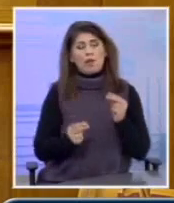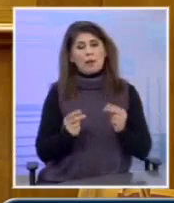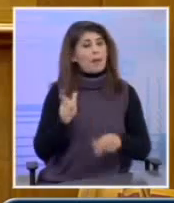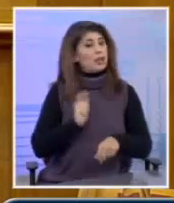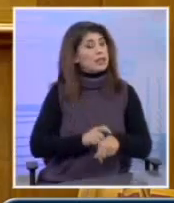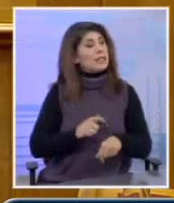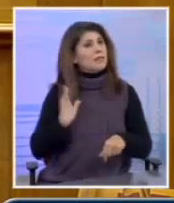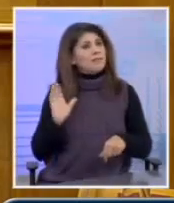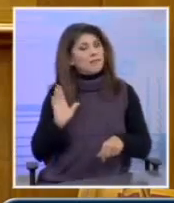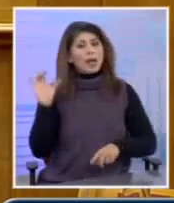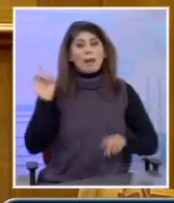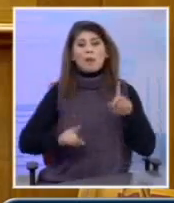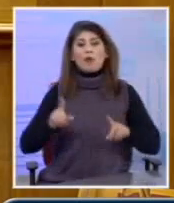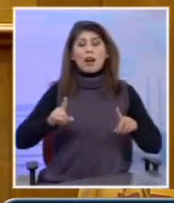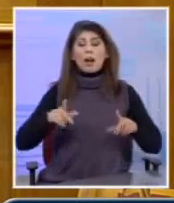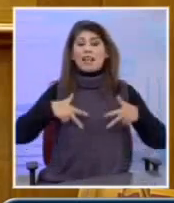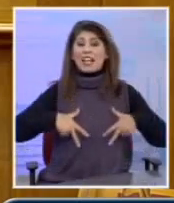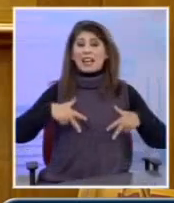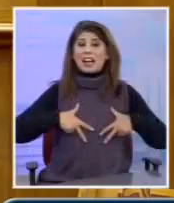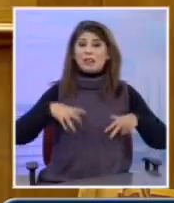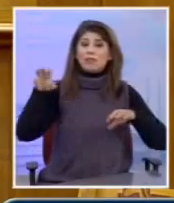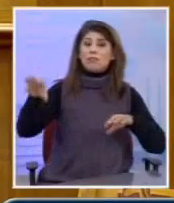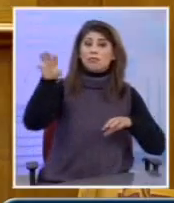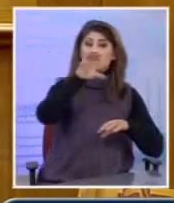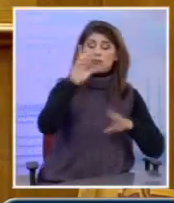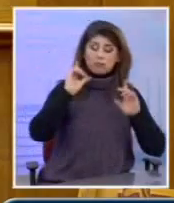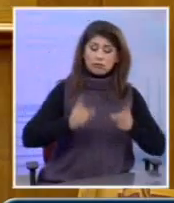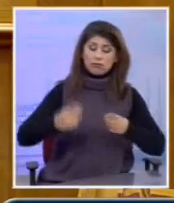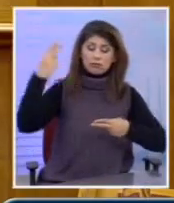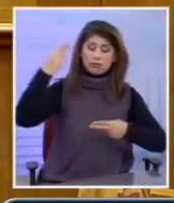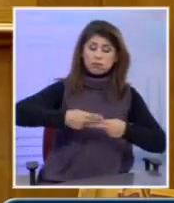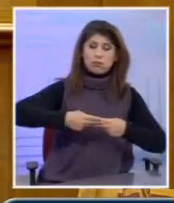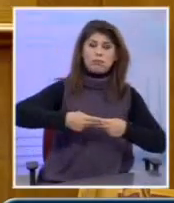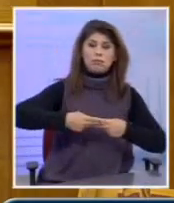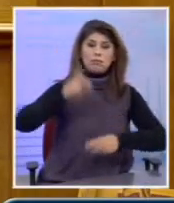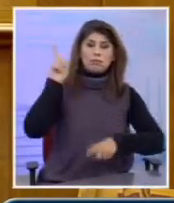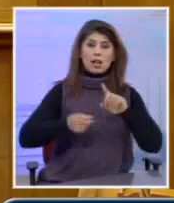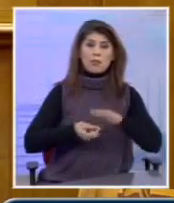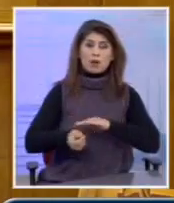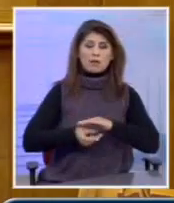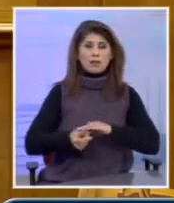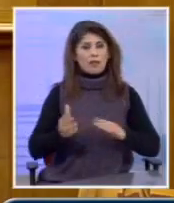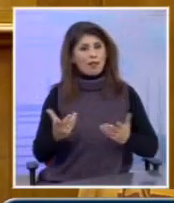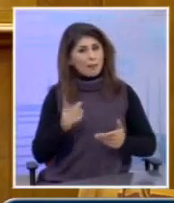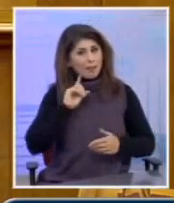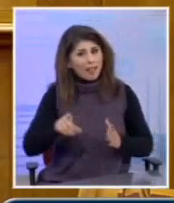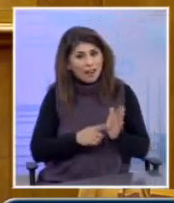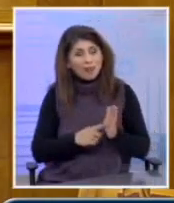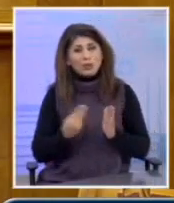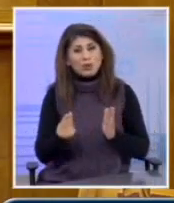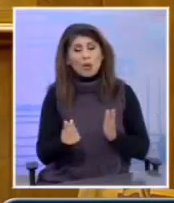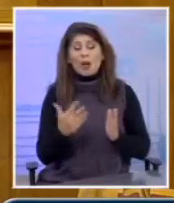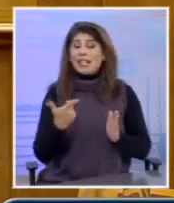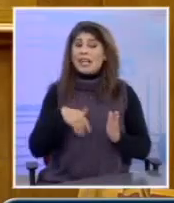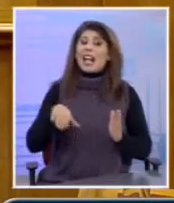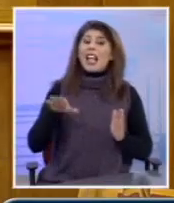στιγμή που κάποιες χώρες αποφασίζουν να κλείνουν σύνορα για ορισμένους από τους πρόσφυγες. Και μάλιστα με παράνομο τρόπο. Διότι